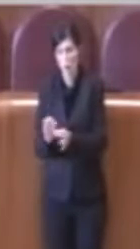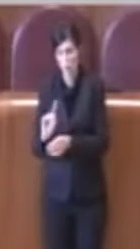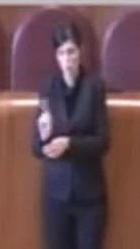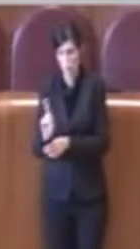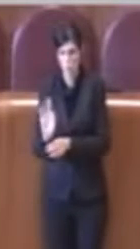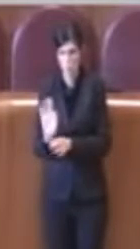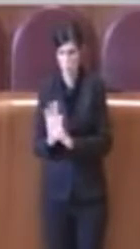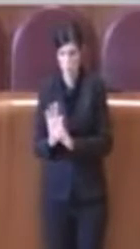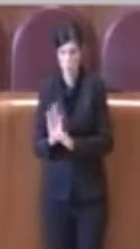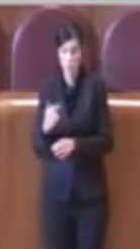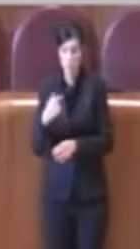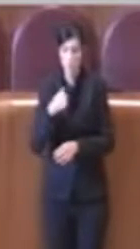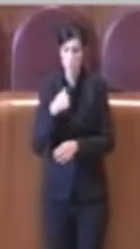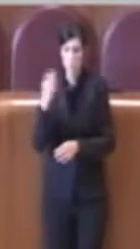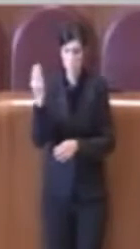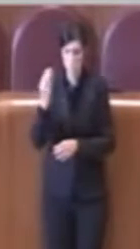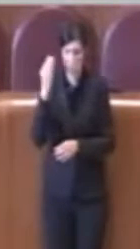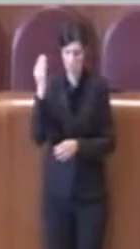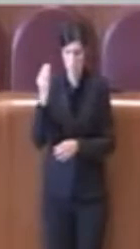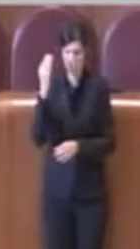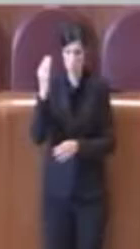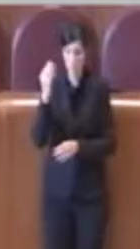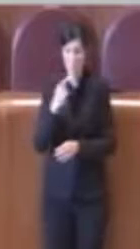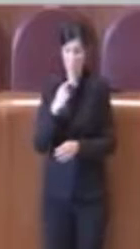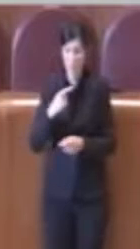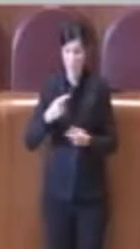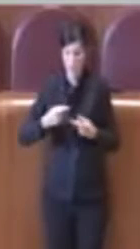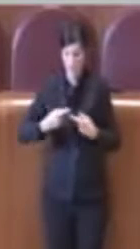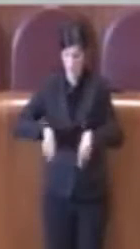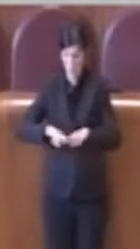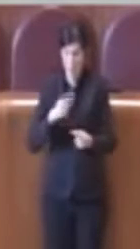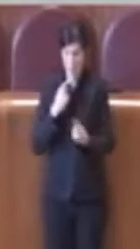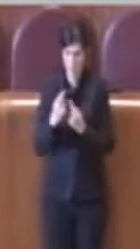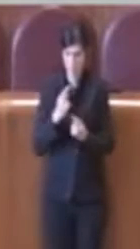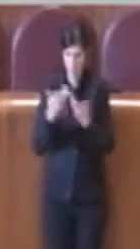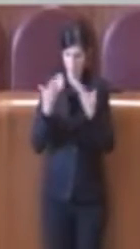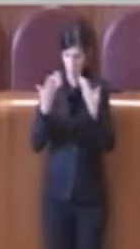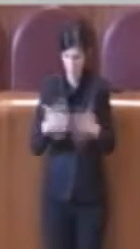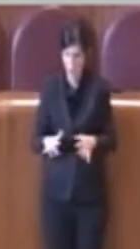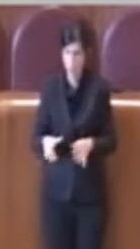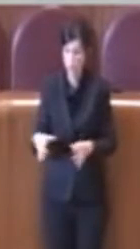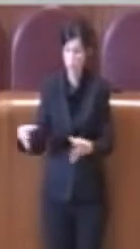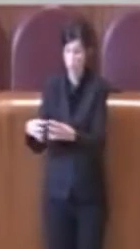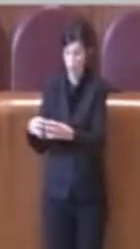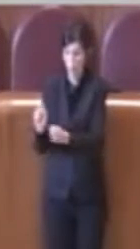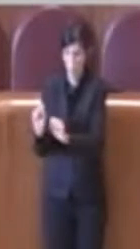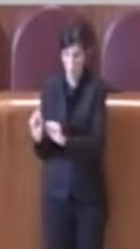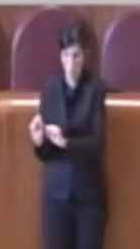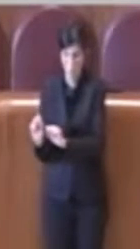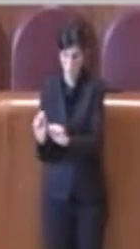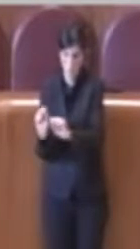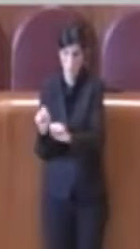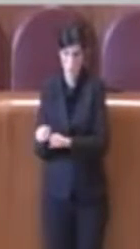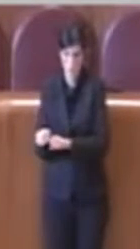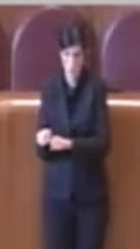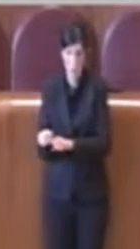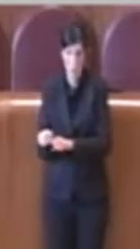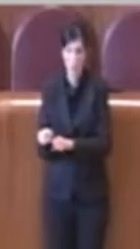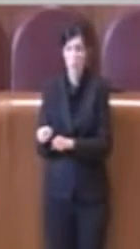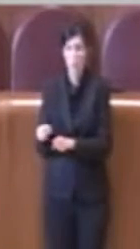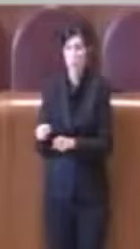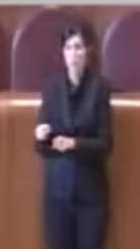ritengo che anche da quello che è stato detto in aula, anche da parte loro ci sia